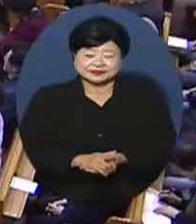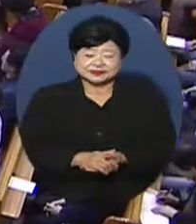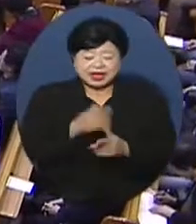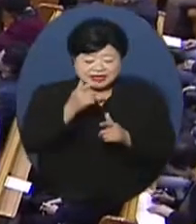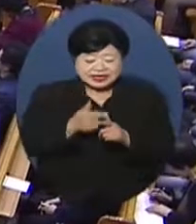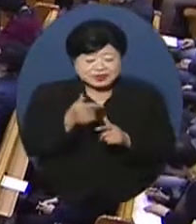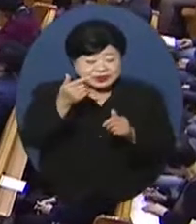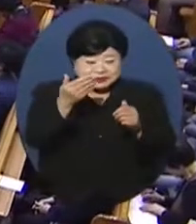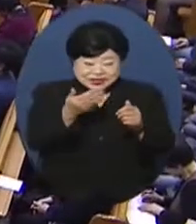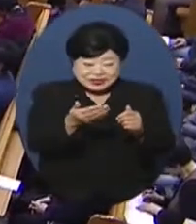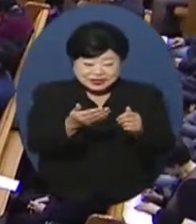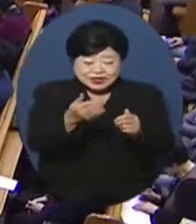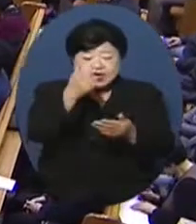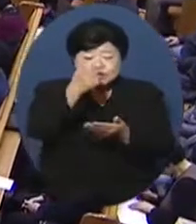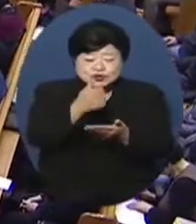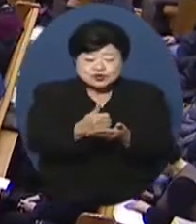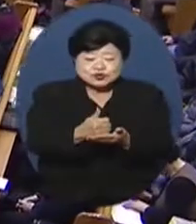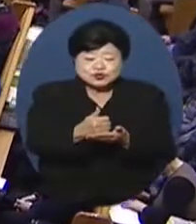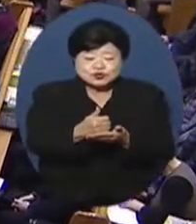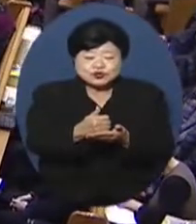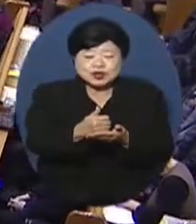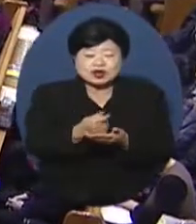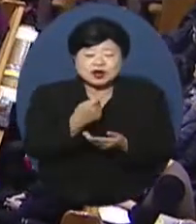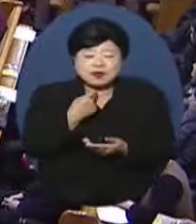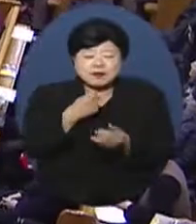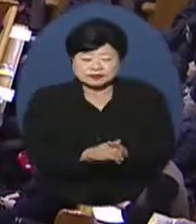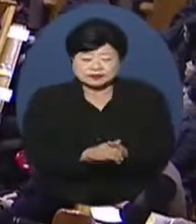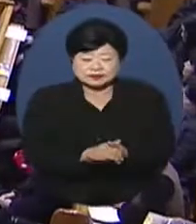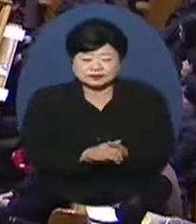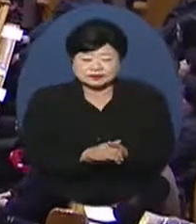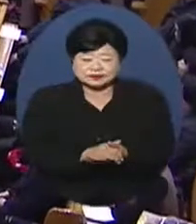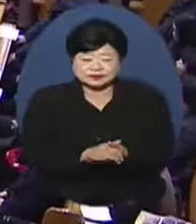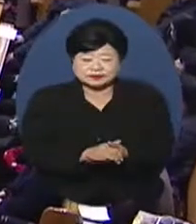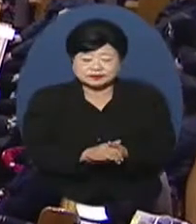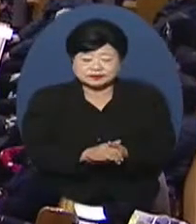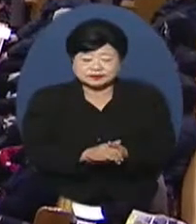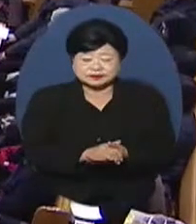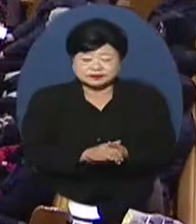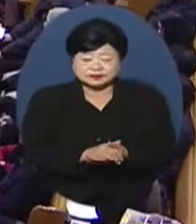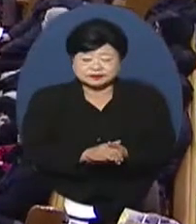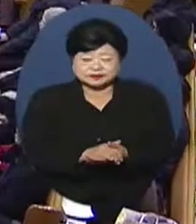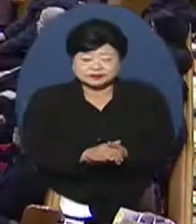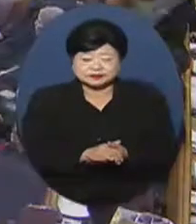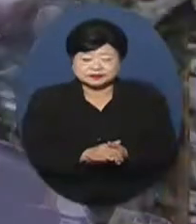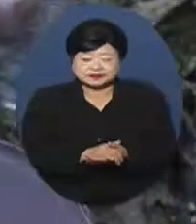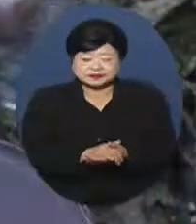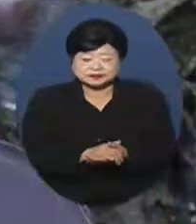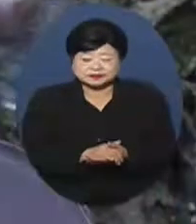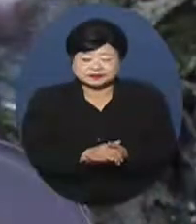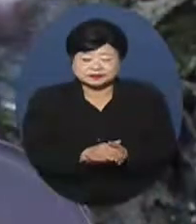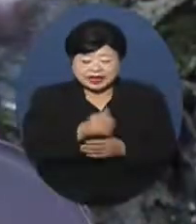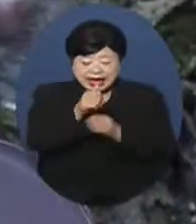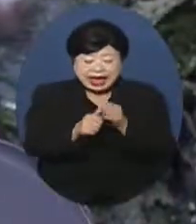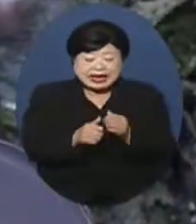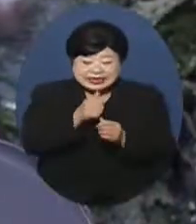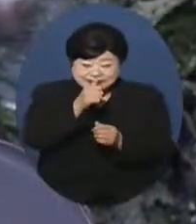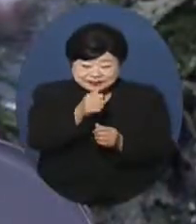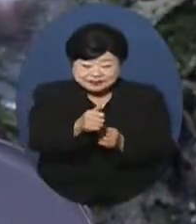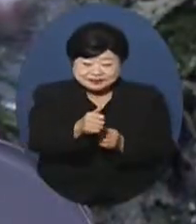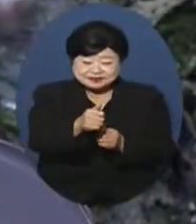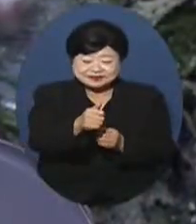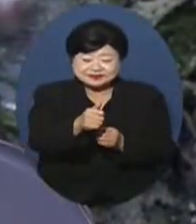예수님께서는 쉘 범하는 자마다 죄의 종이 된다고 말씀하셨습니다 하나님의